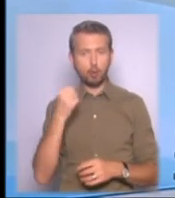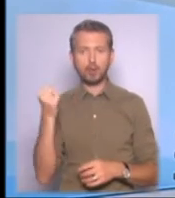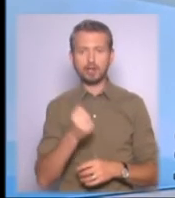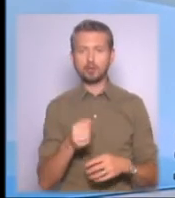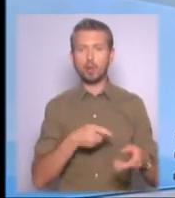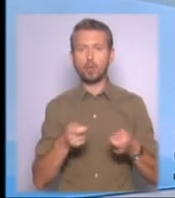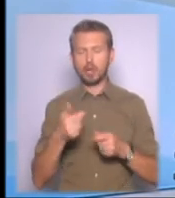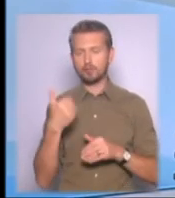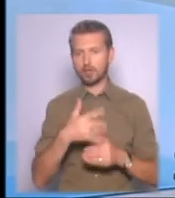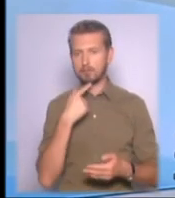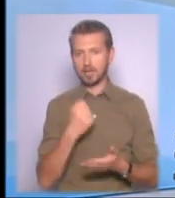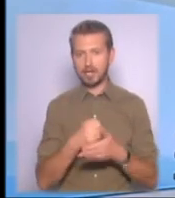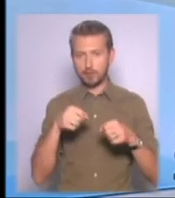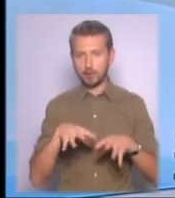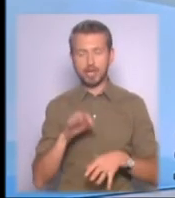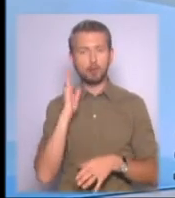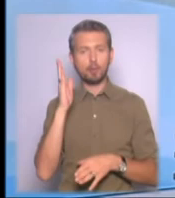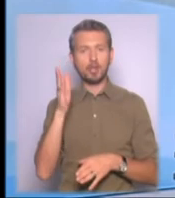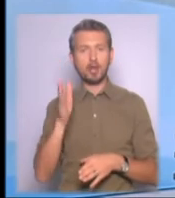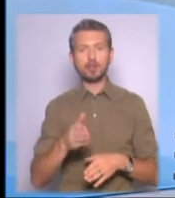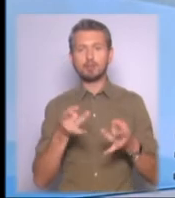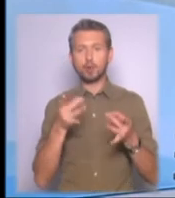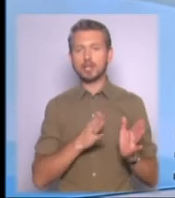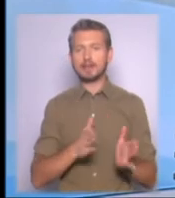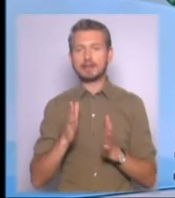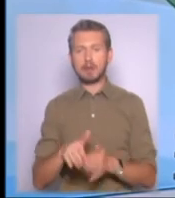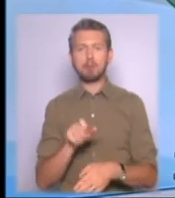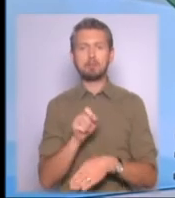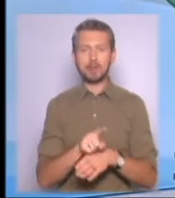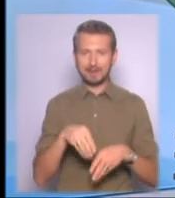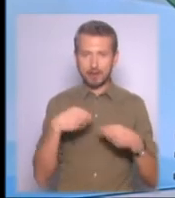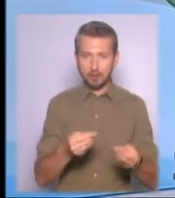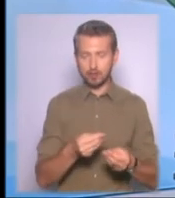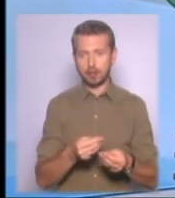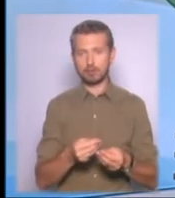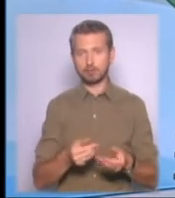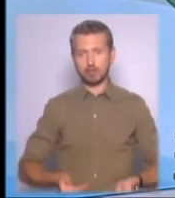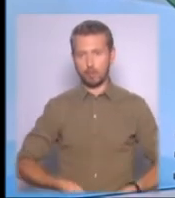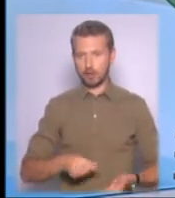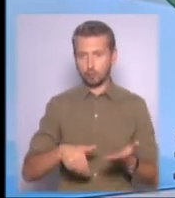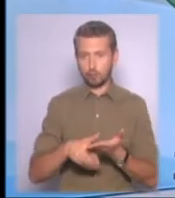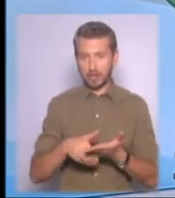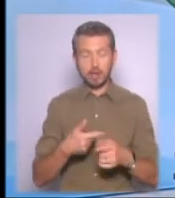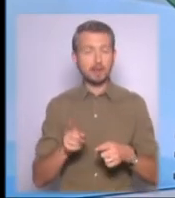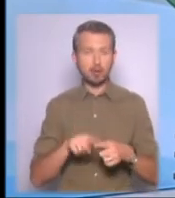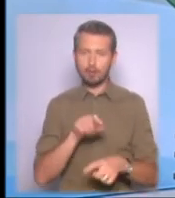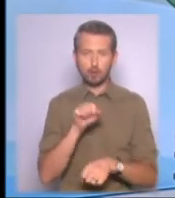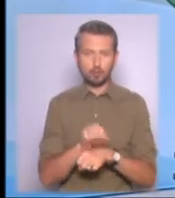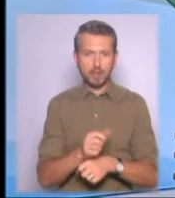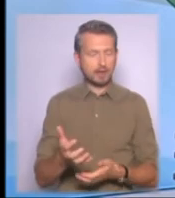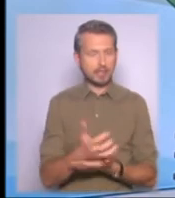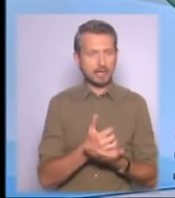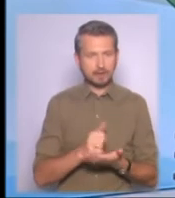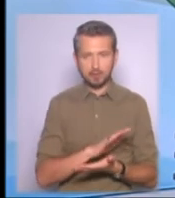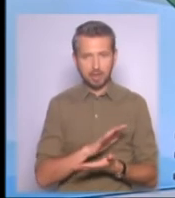вже прийняв рішення про подальше спрощення системи призначення житлових субсидій. І на цьому урядовці зупинятись не збираються. Матеріали з засідання